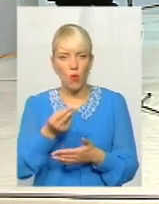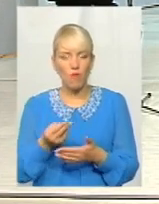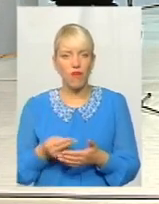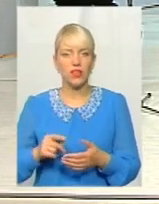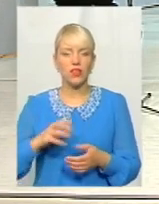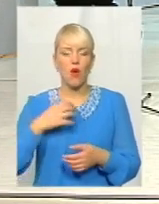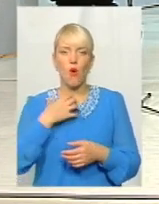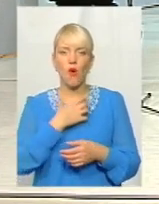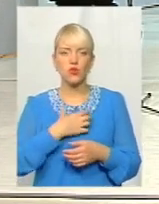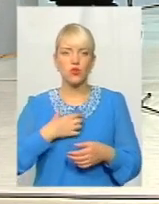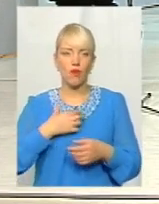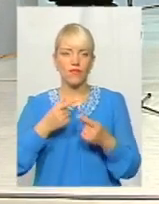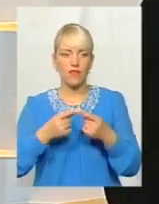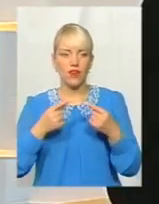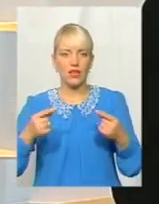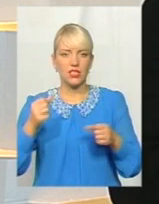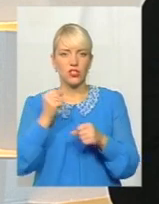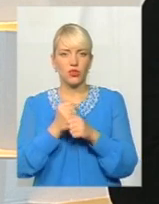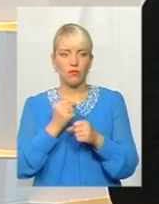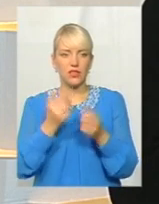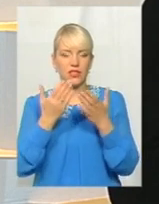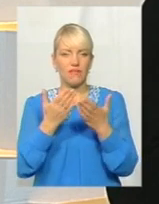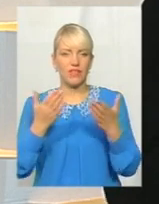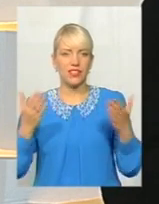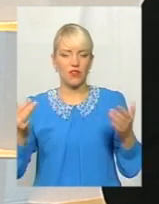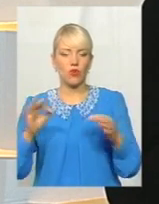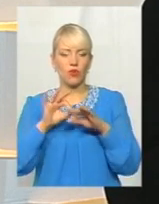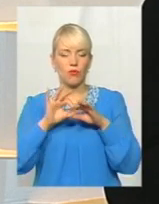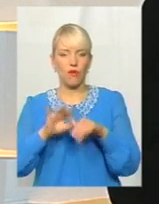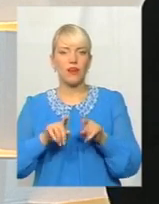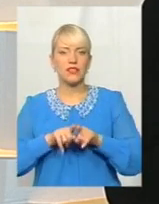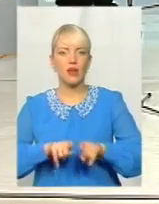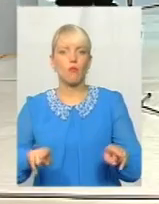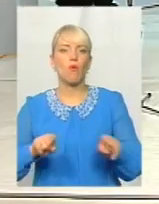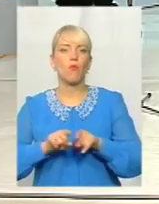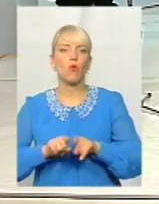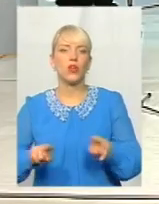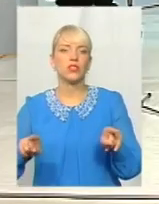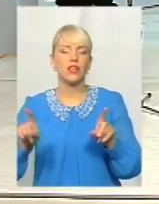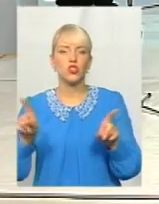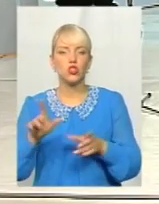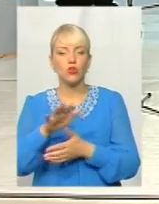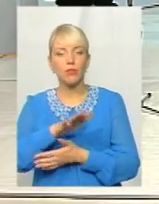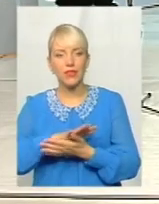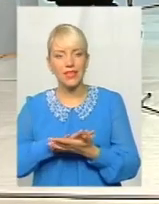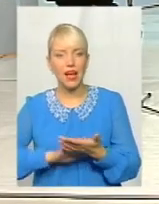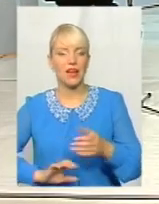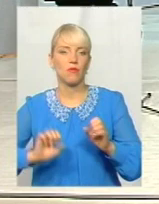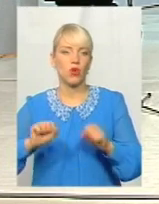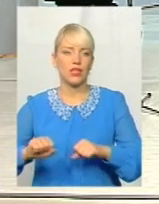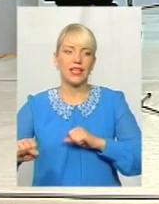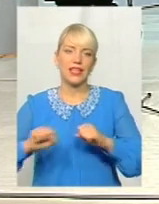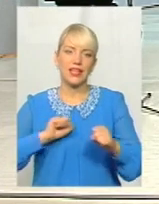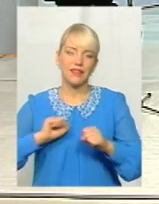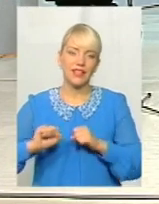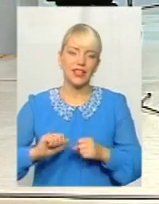основні фрагменти, зробити виставочку і провести популяризацію для того, щоб могли далі керівники